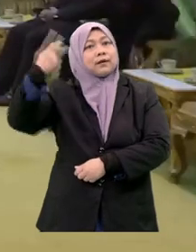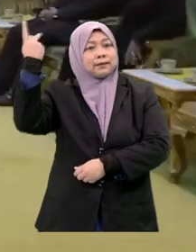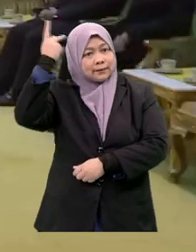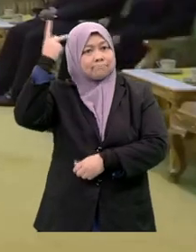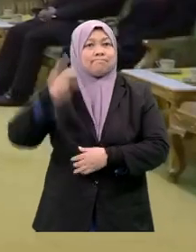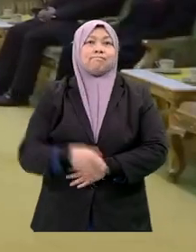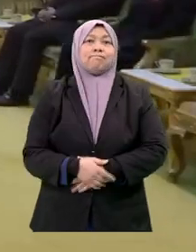politic